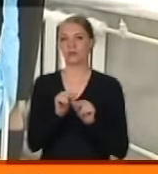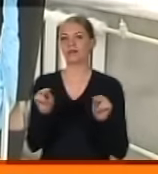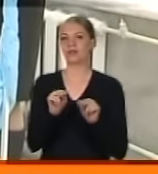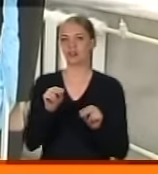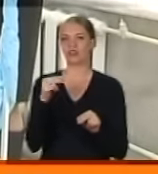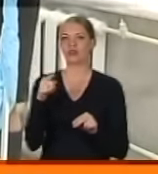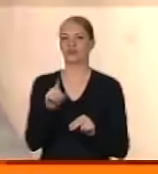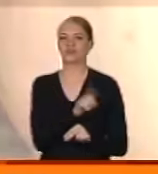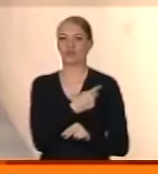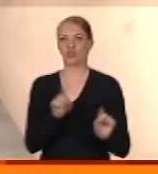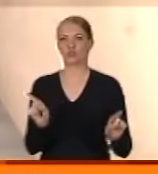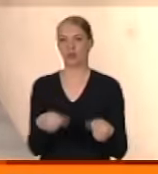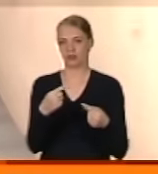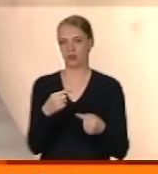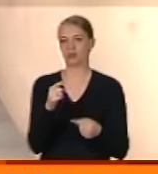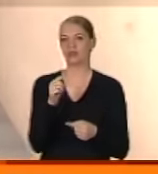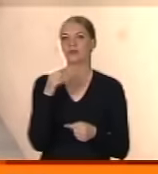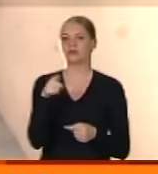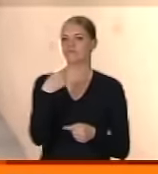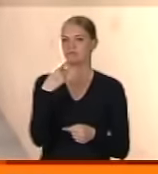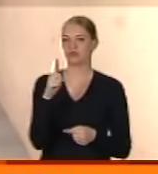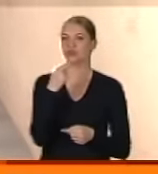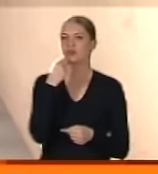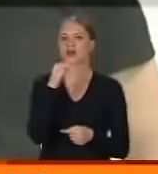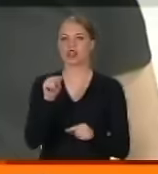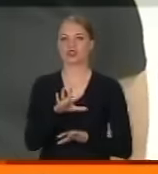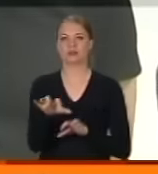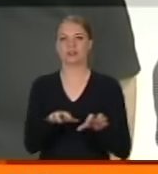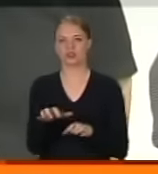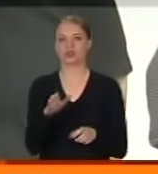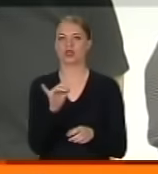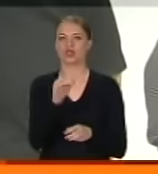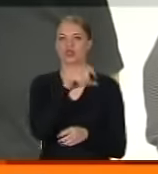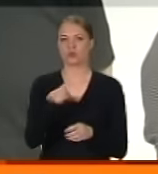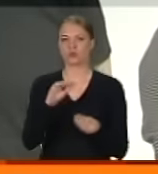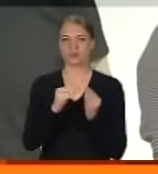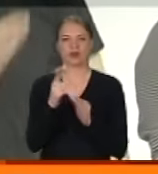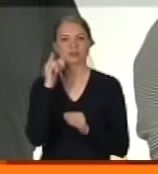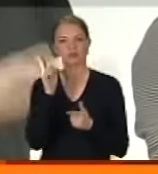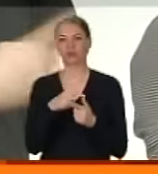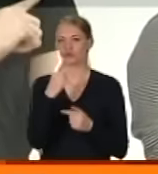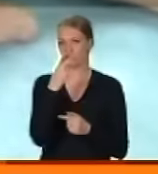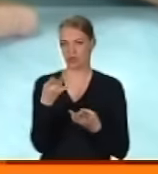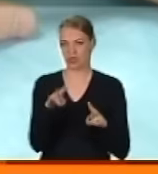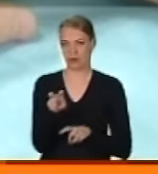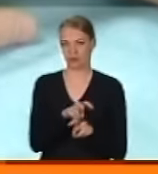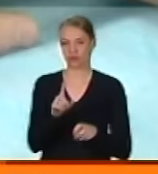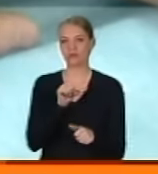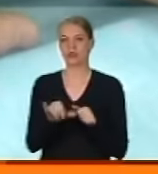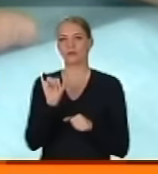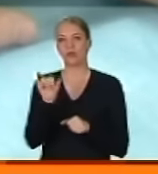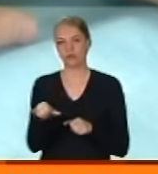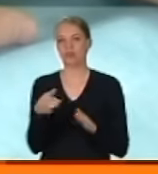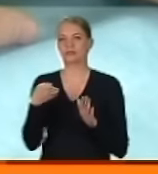кафедри медичної реабілітації Олександра Кут зауважує, кращих масажистів, ніж люди з вадами слуху чи зору, годі й шукати. Бо саме в